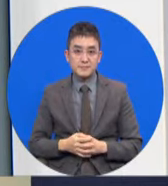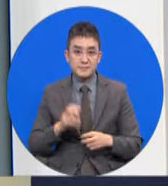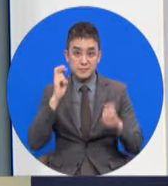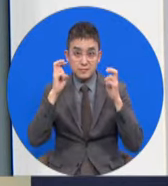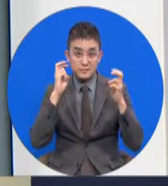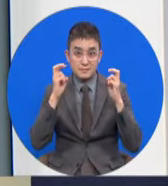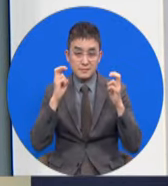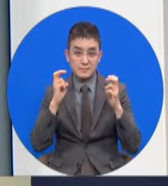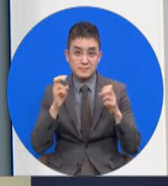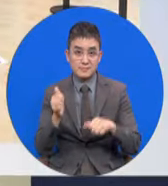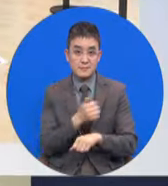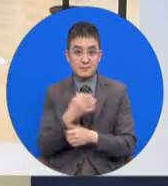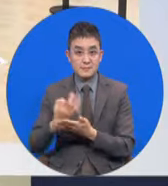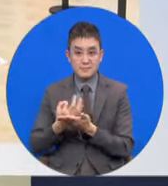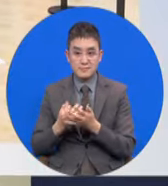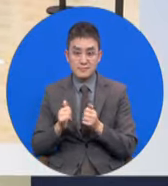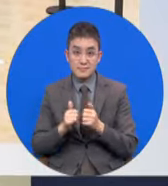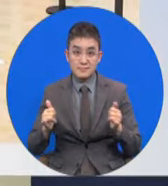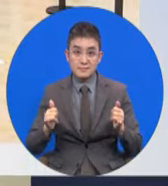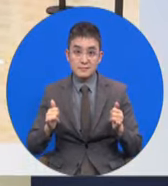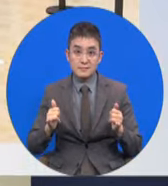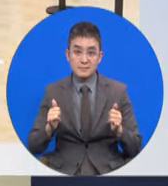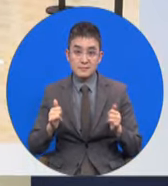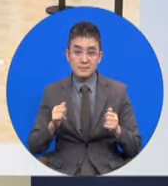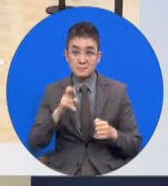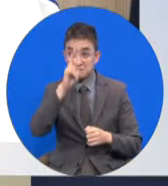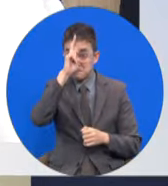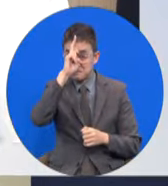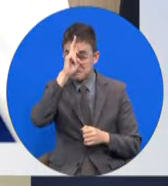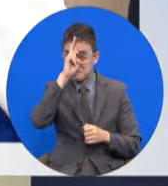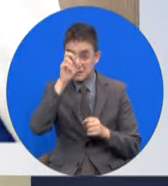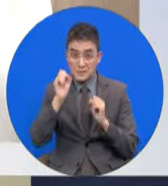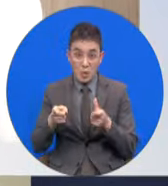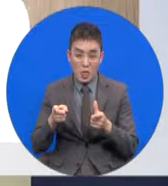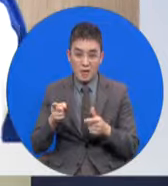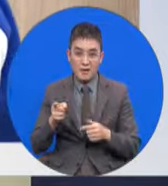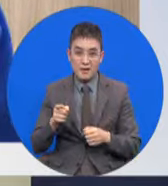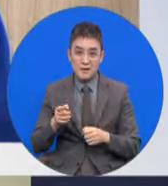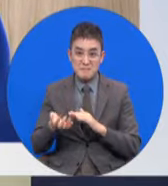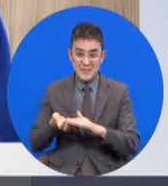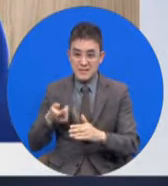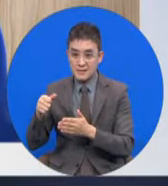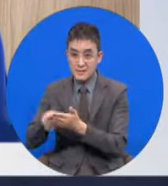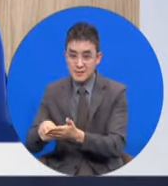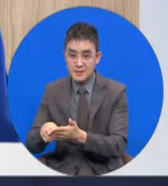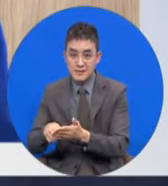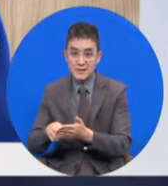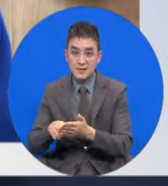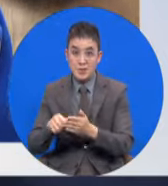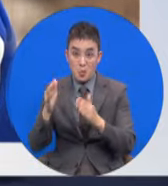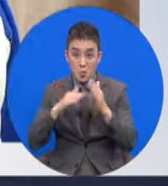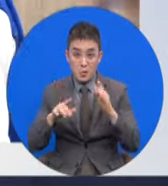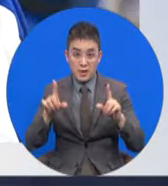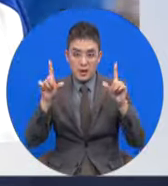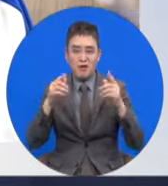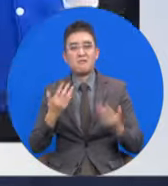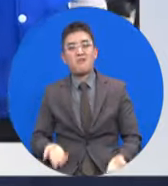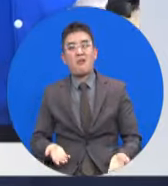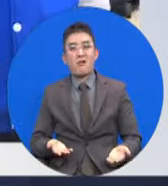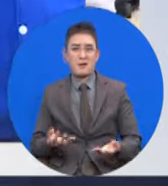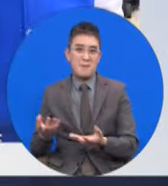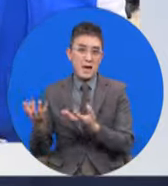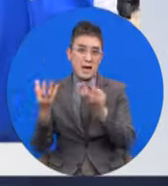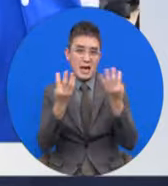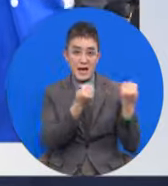인근에 동사무소에 가서 투표를 하고 투표일 날은 그냥 뭐 하루 종일 쉬겠다. 뭐 여행을 가겠다. 이런 분들이 굉장히 많아졌습니다. 그러다 보니까 이제 사전